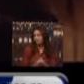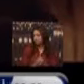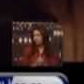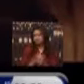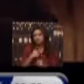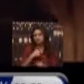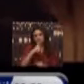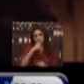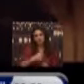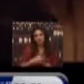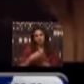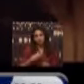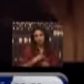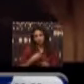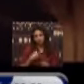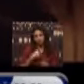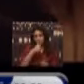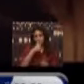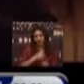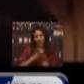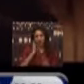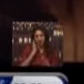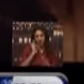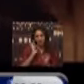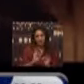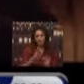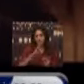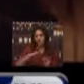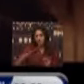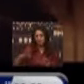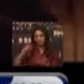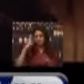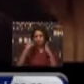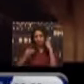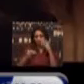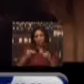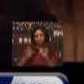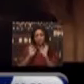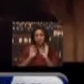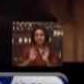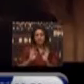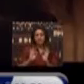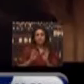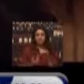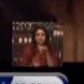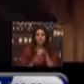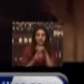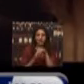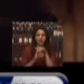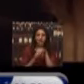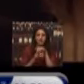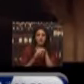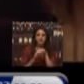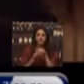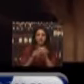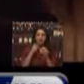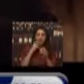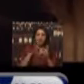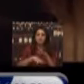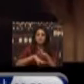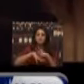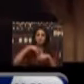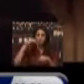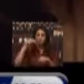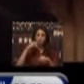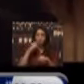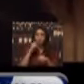دي حاجة بتألمني جدا. لما كان عندنا مشروع في الجامعة كان